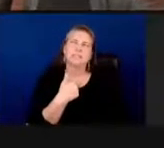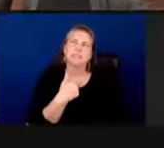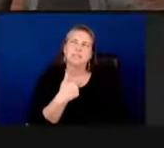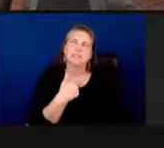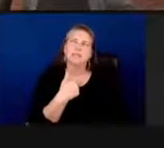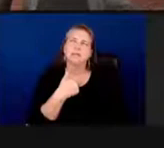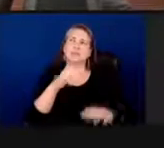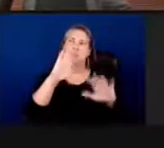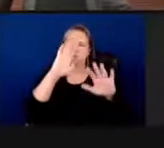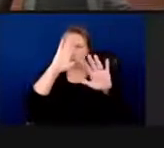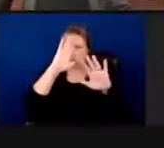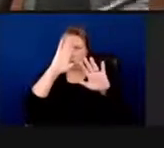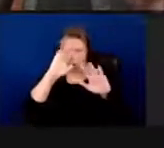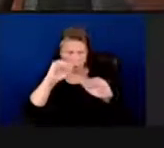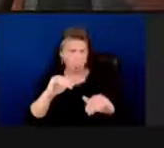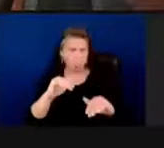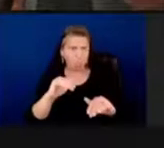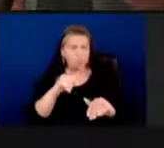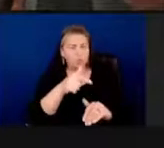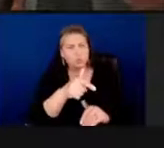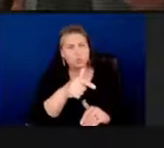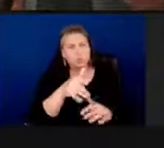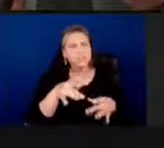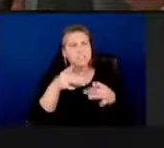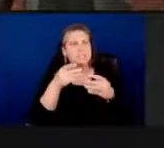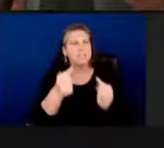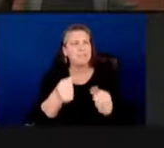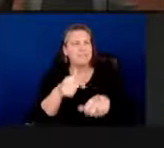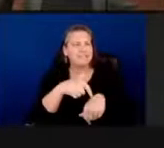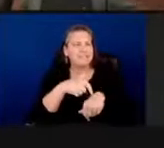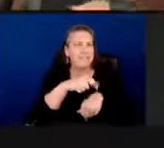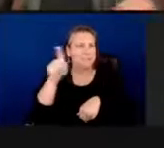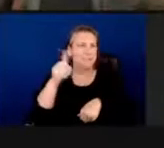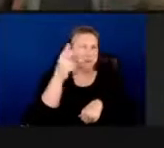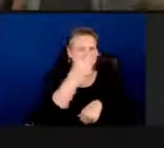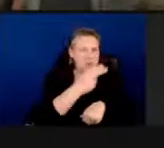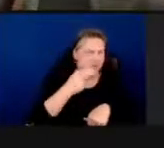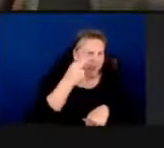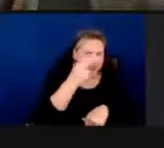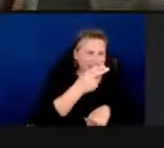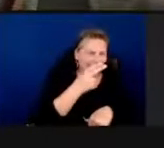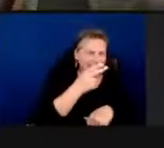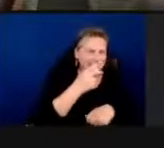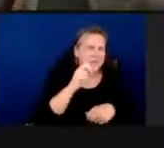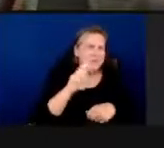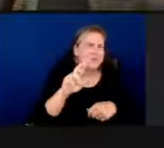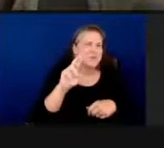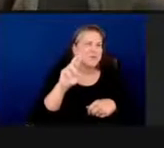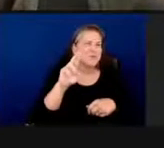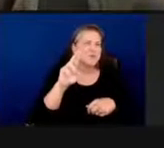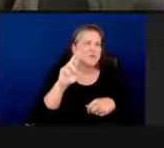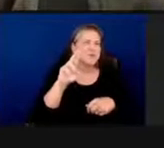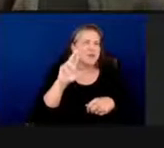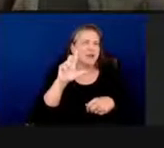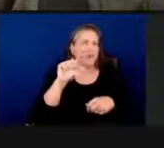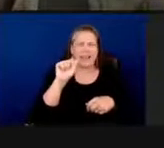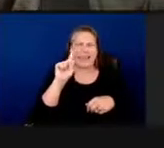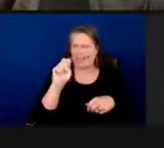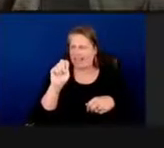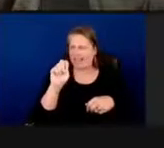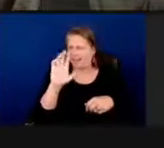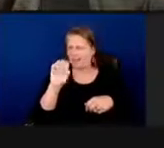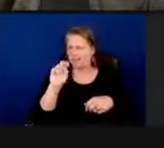wasilisho lake, na ninatumai ya kuwa uliweza kujivinjari pale